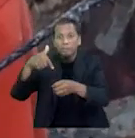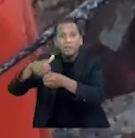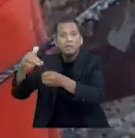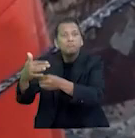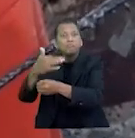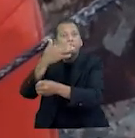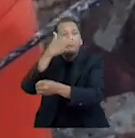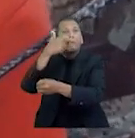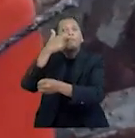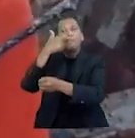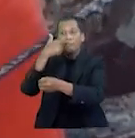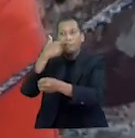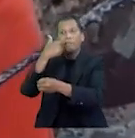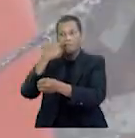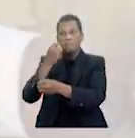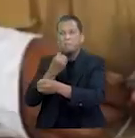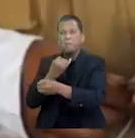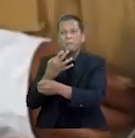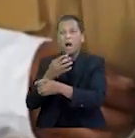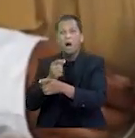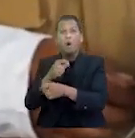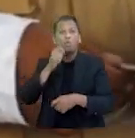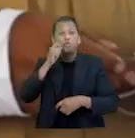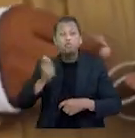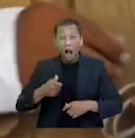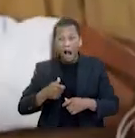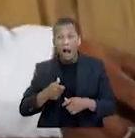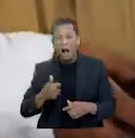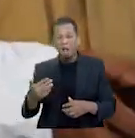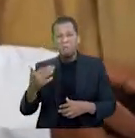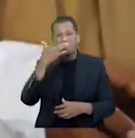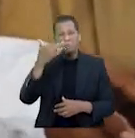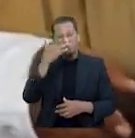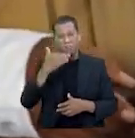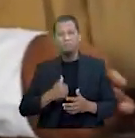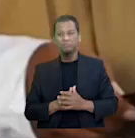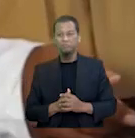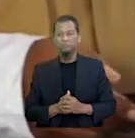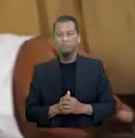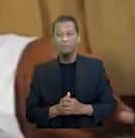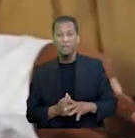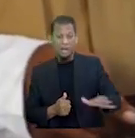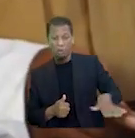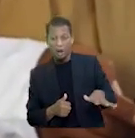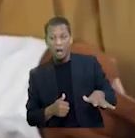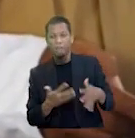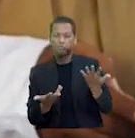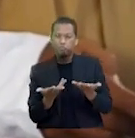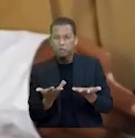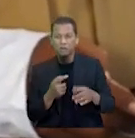saya. Orang tua saya pingsan, jadi saya. Keluarga saya di rumah, kejadian waktu itu kan pas sholat isya, saya masih di musola.